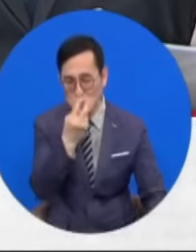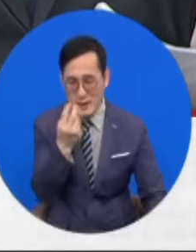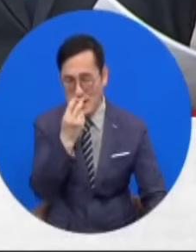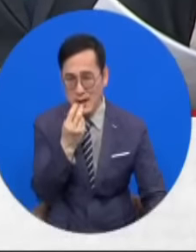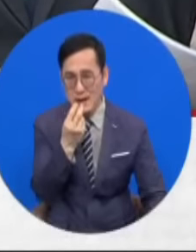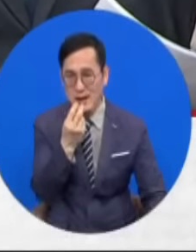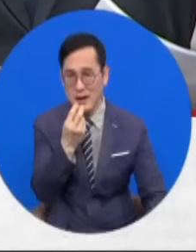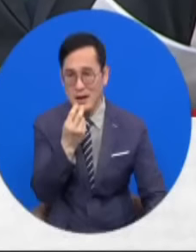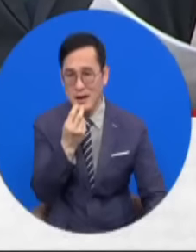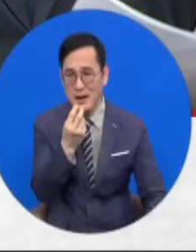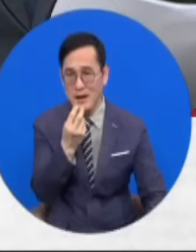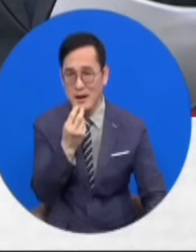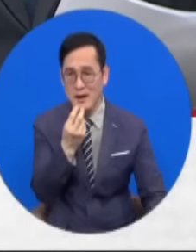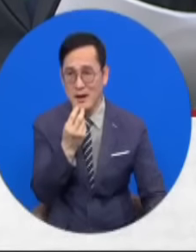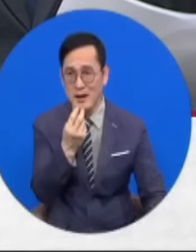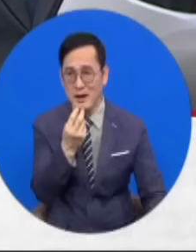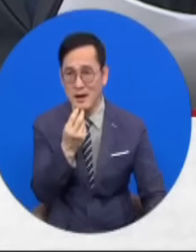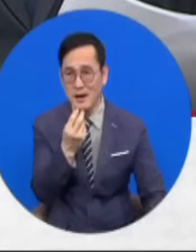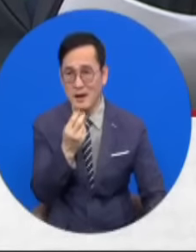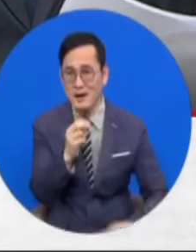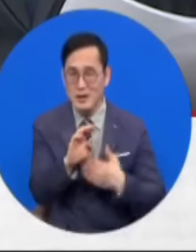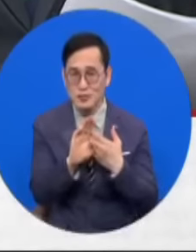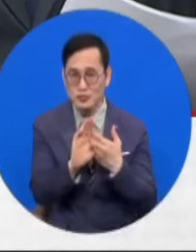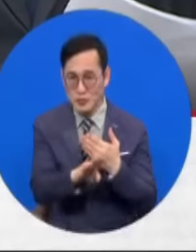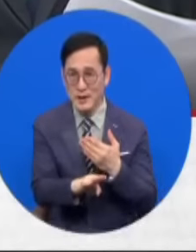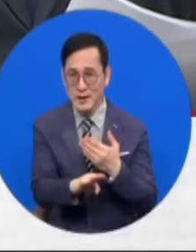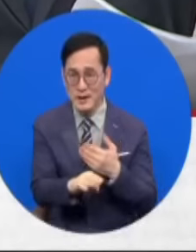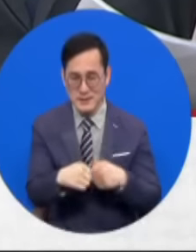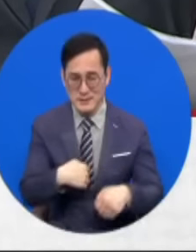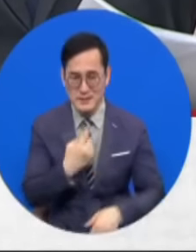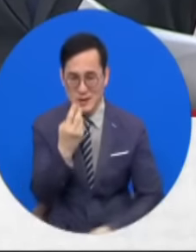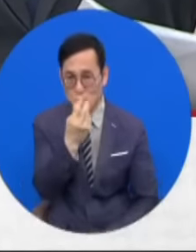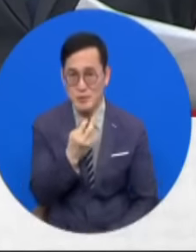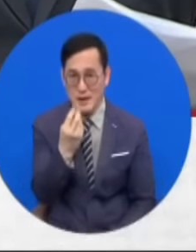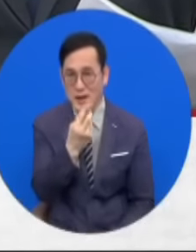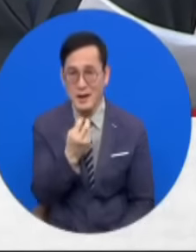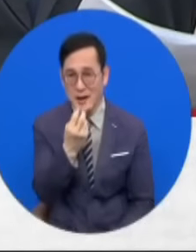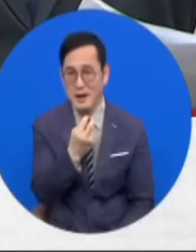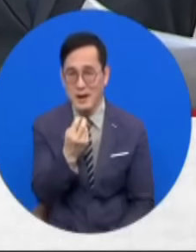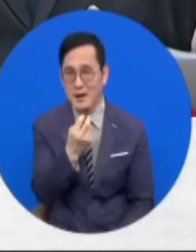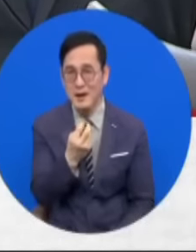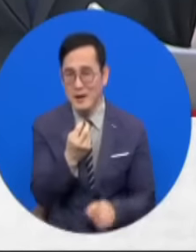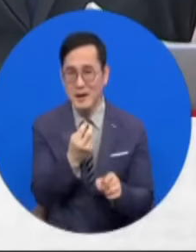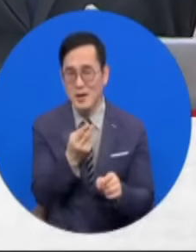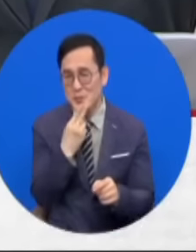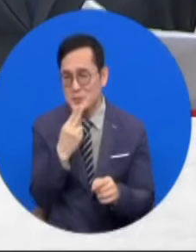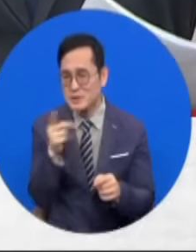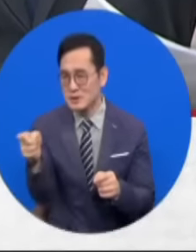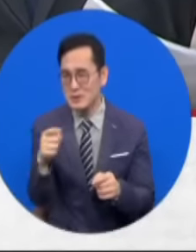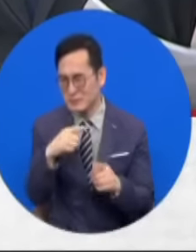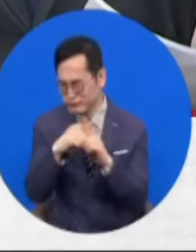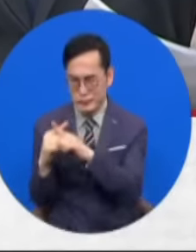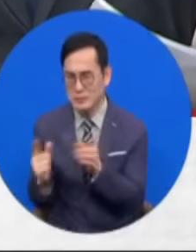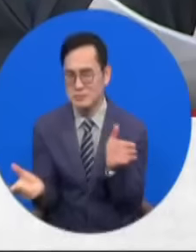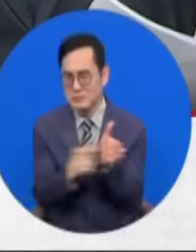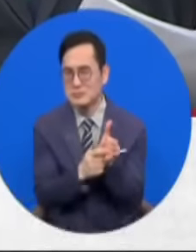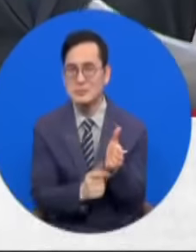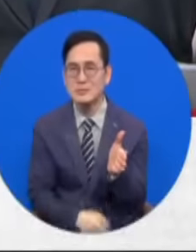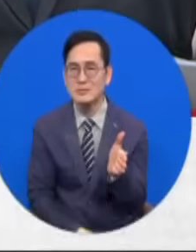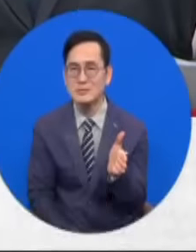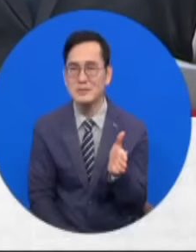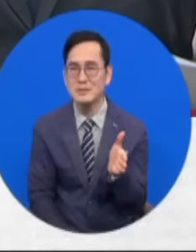정도는 판단할 수 있지 않았을까 그 정도의 어 검 과정도 거치지 않고 그걸 1번으로 넣었다 그러면은 뭐 역풍은 민주당 그